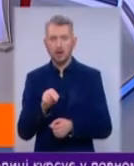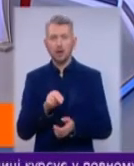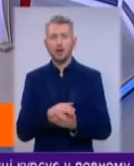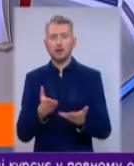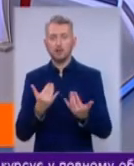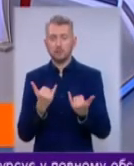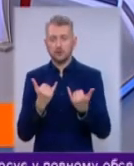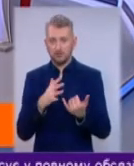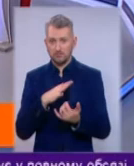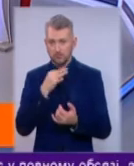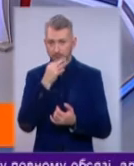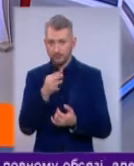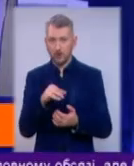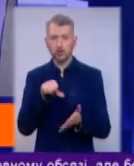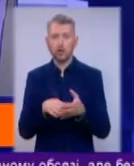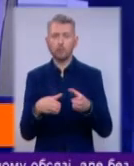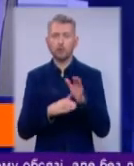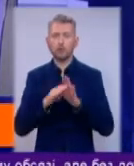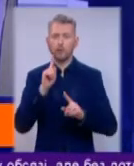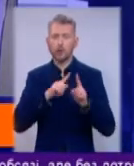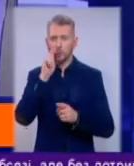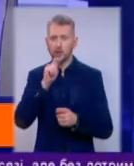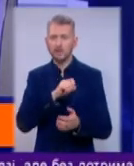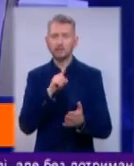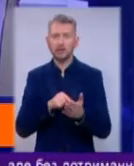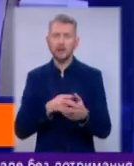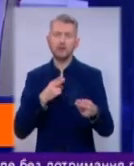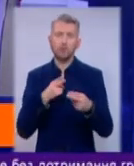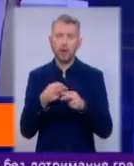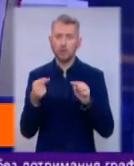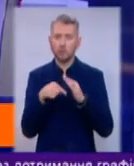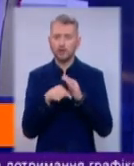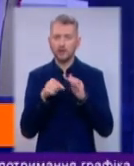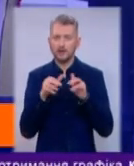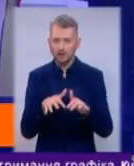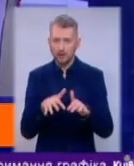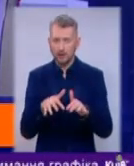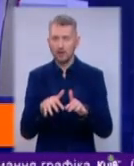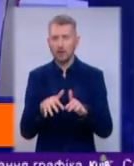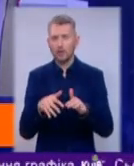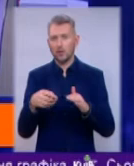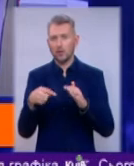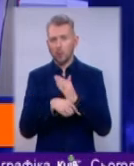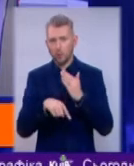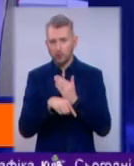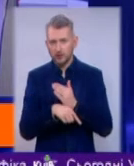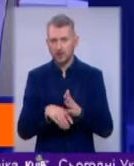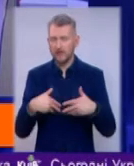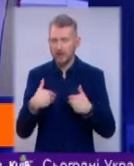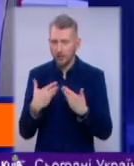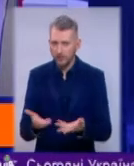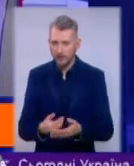яку ми тільки-но згадували, член Комітету Верховної Ради України з питань запобігання і протидії корупції. Пане Олеже, вітаємо